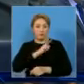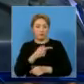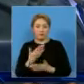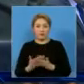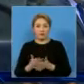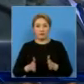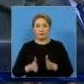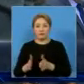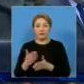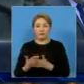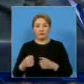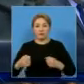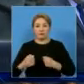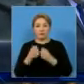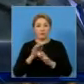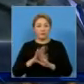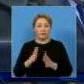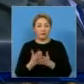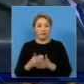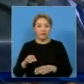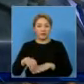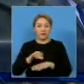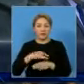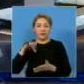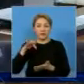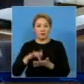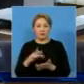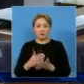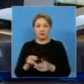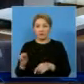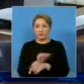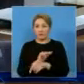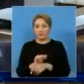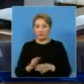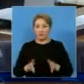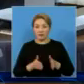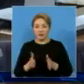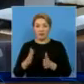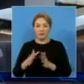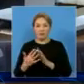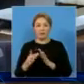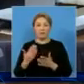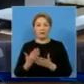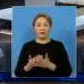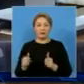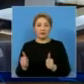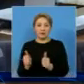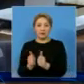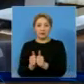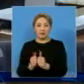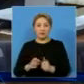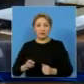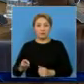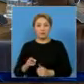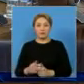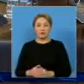профилактику дорожно-транспортных происшествий. Акиму города предстоит отремонтировать дороги в населенных пунктах, прилегающих к областному